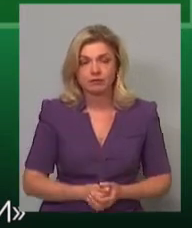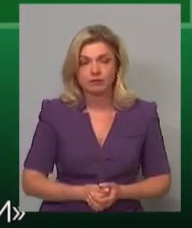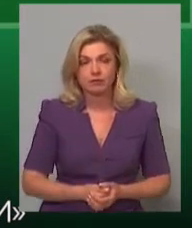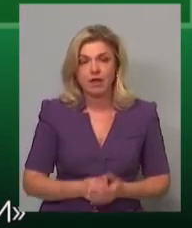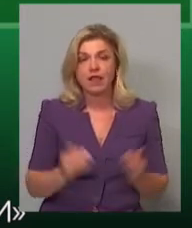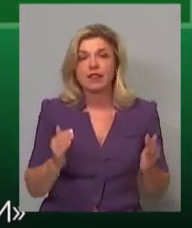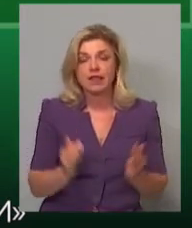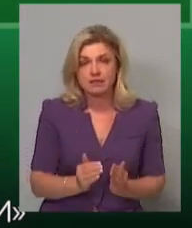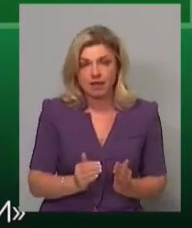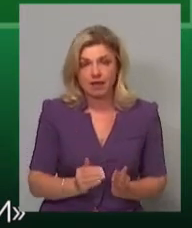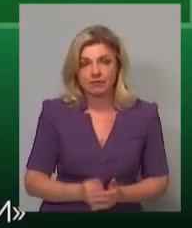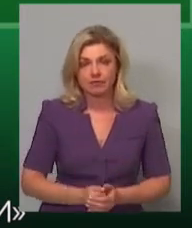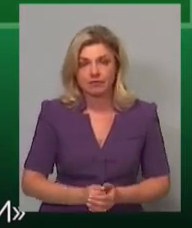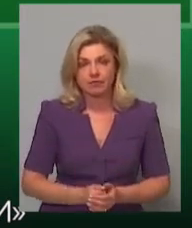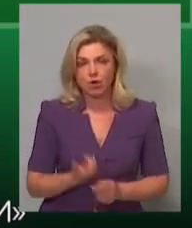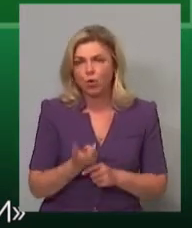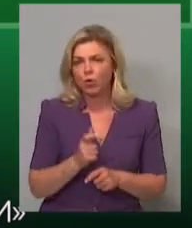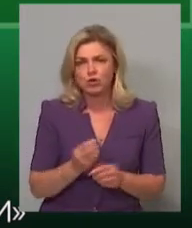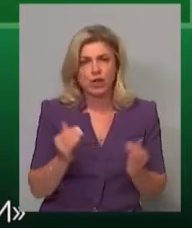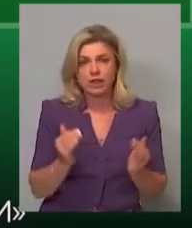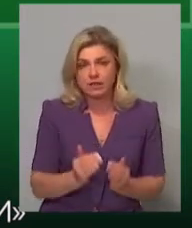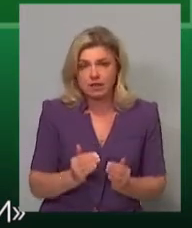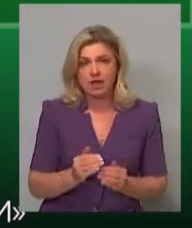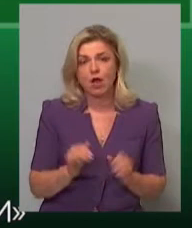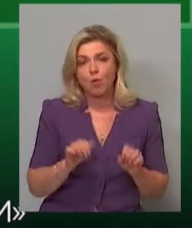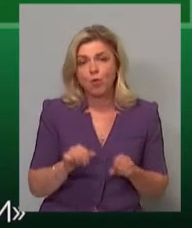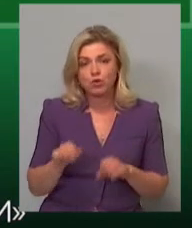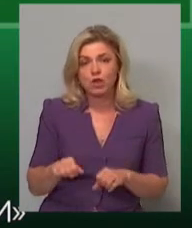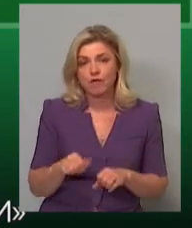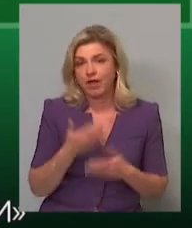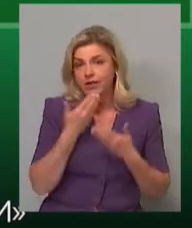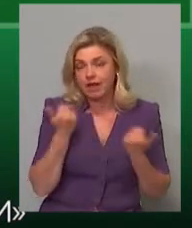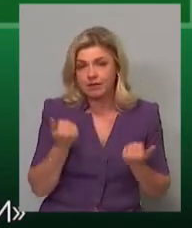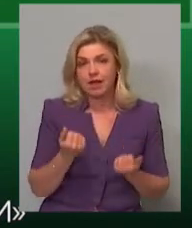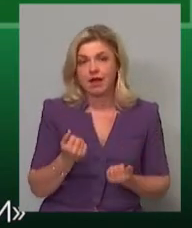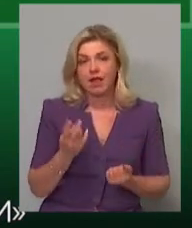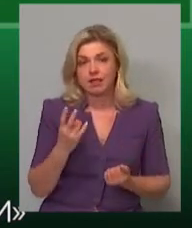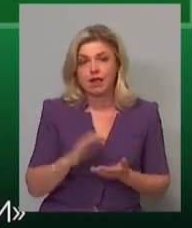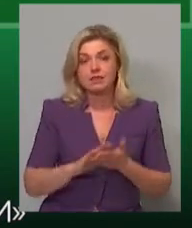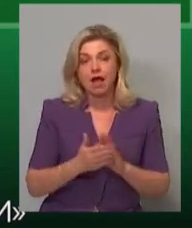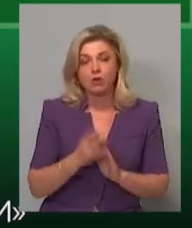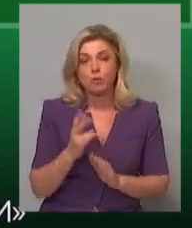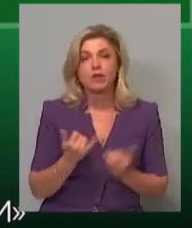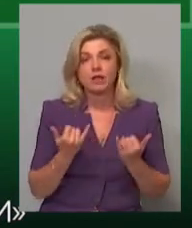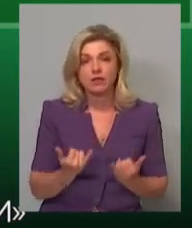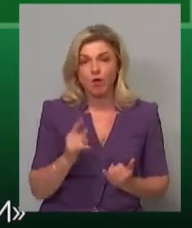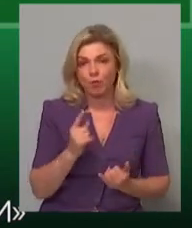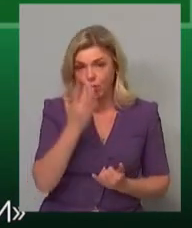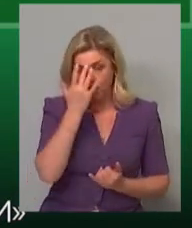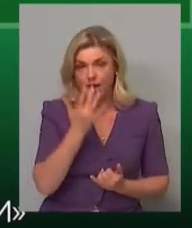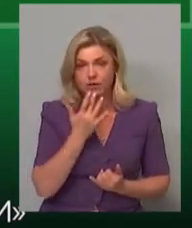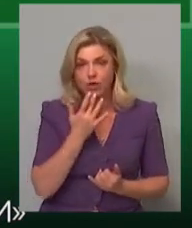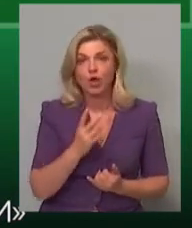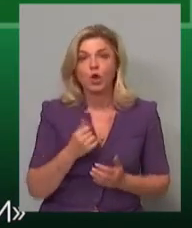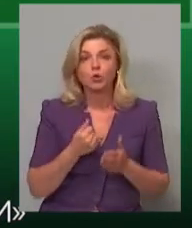низьке, дуже низьке, або можливо навіть відсутнє, там станом на сьогодні, оскільки літній період. Є